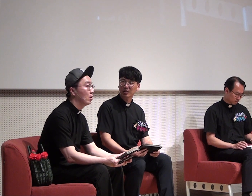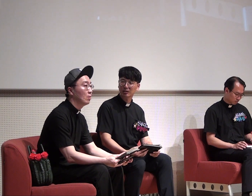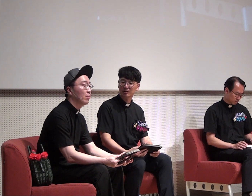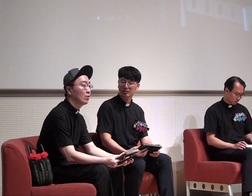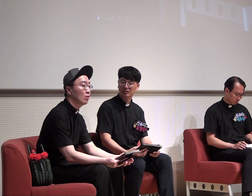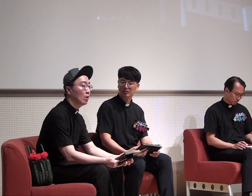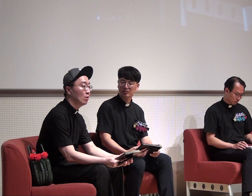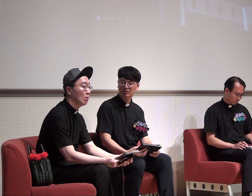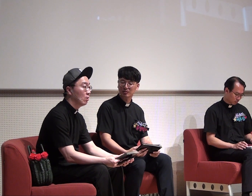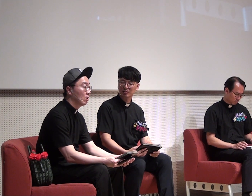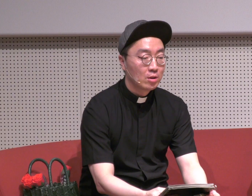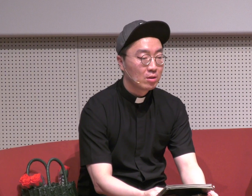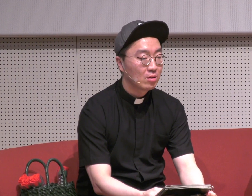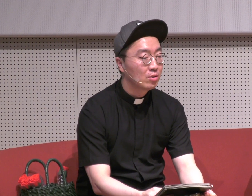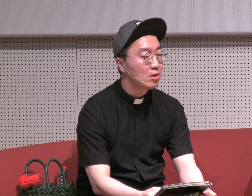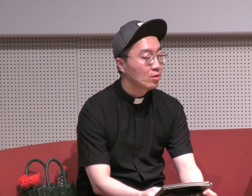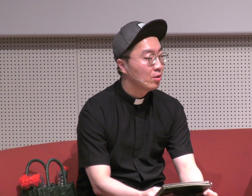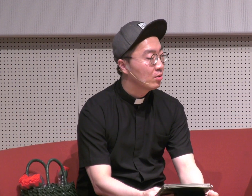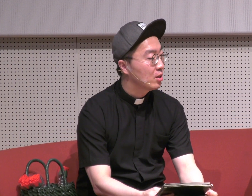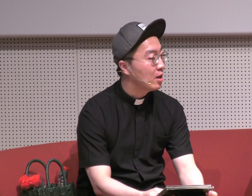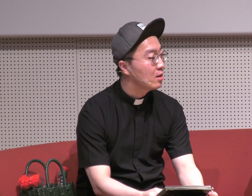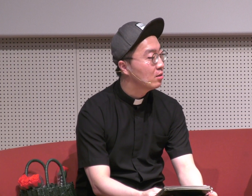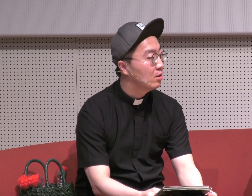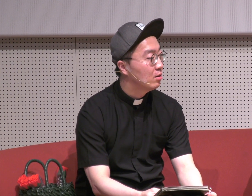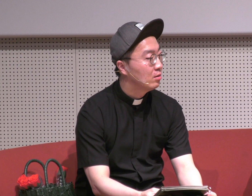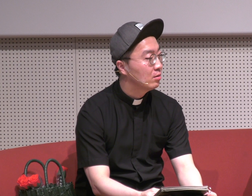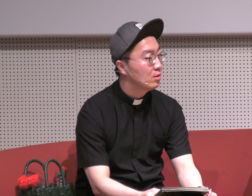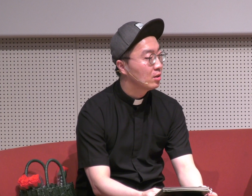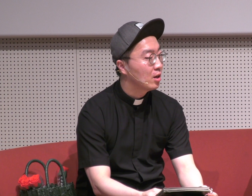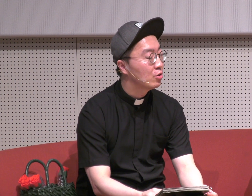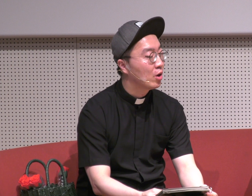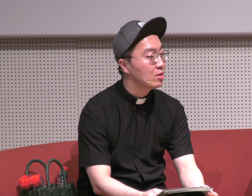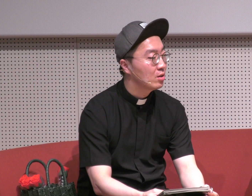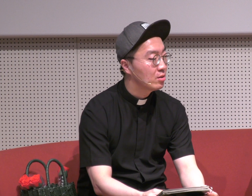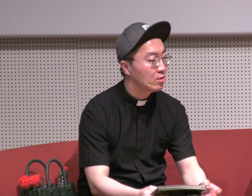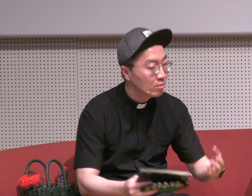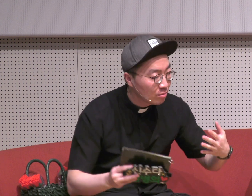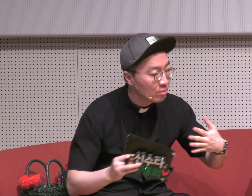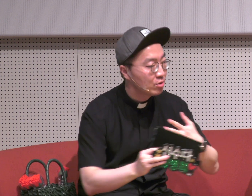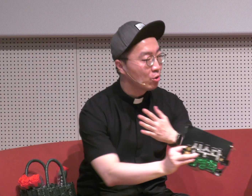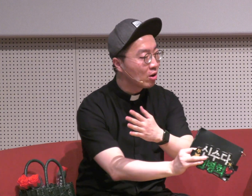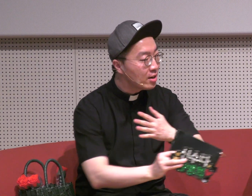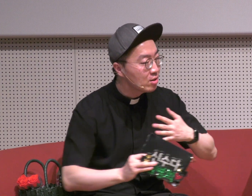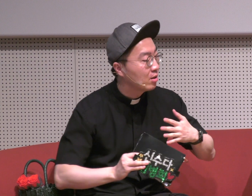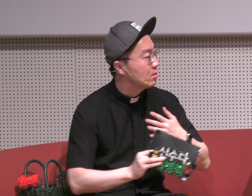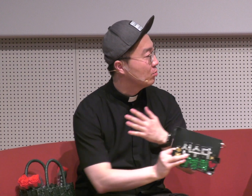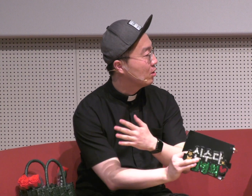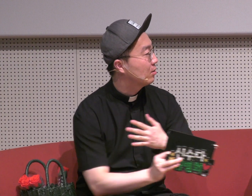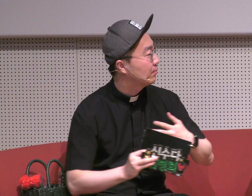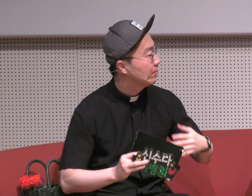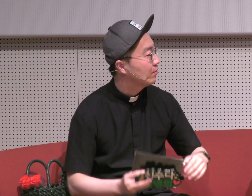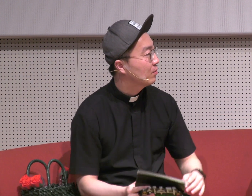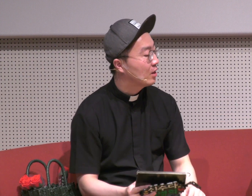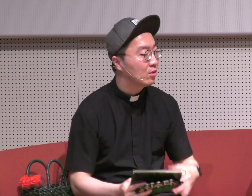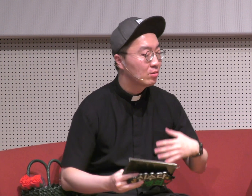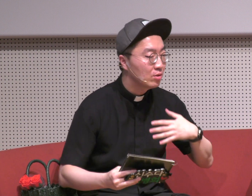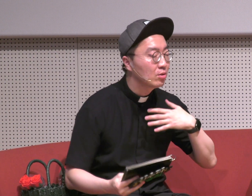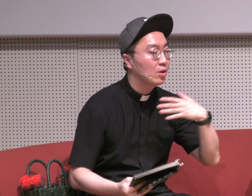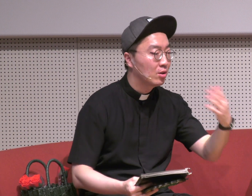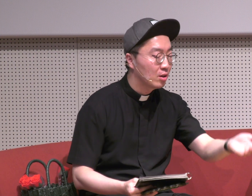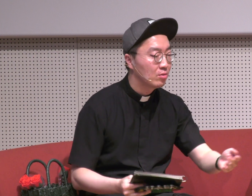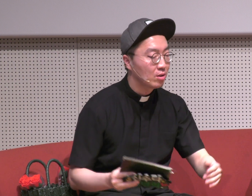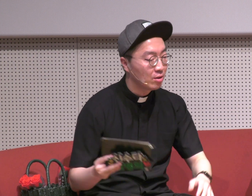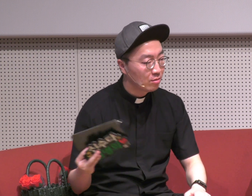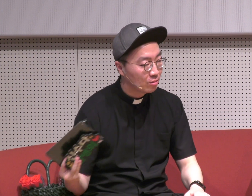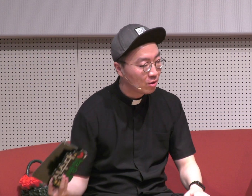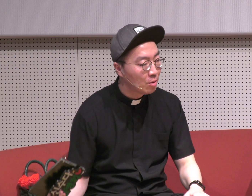네. 네, 봤는데 그게 그런 것 같아요. 사랑을 이제 하는 과정에서 서로 엇갈리는 것 같습니다. 네. 나는